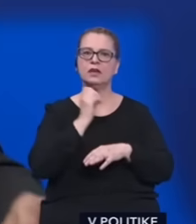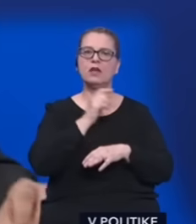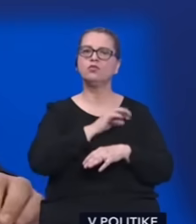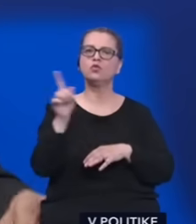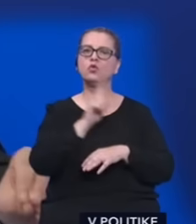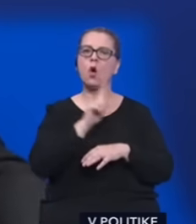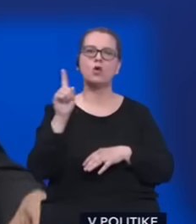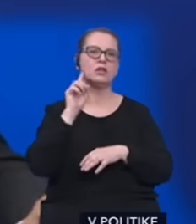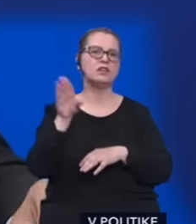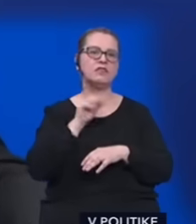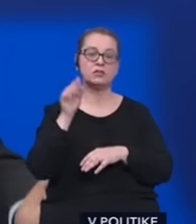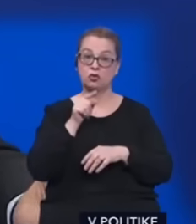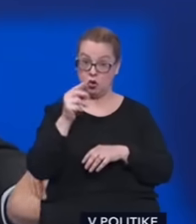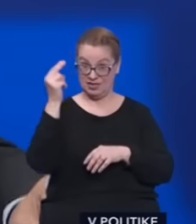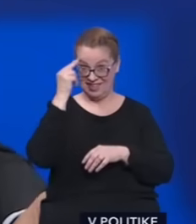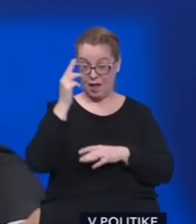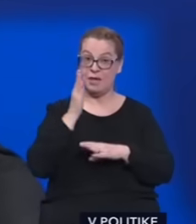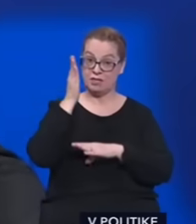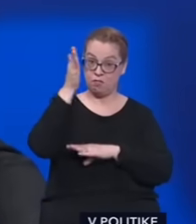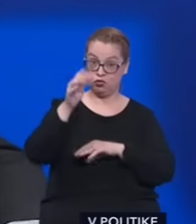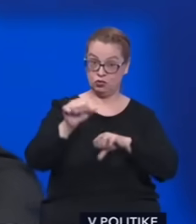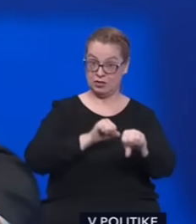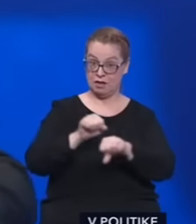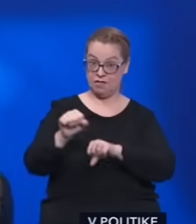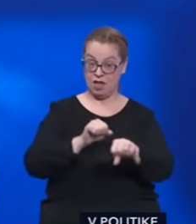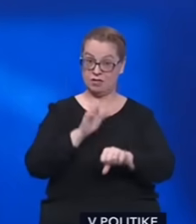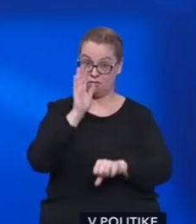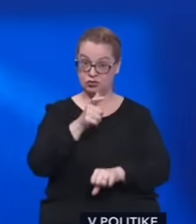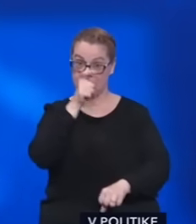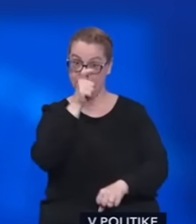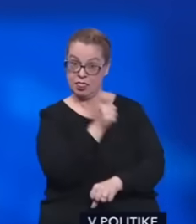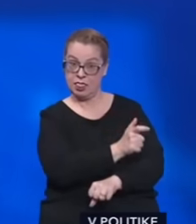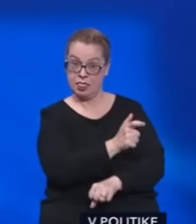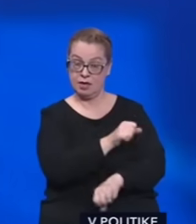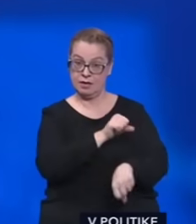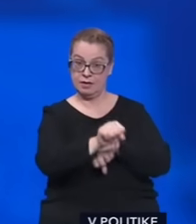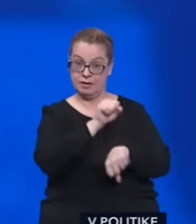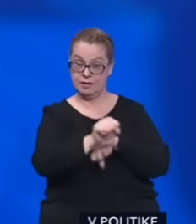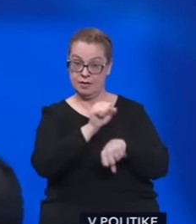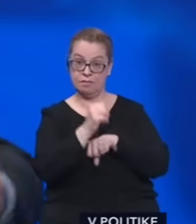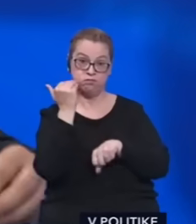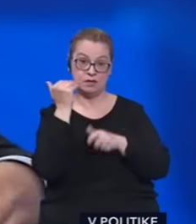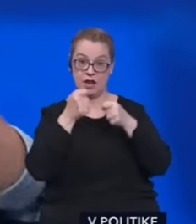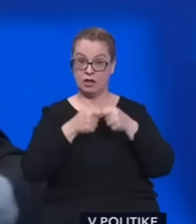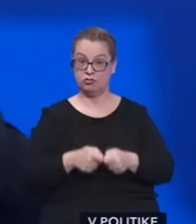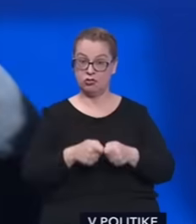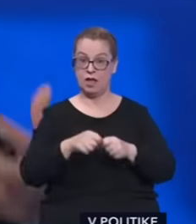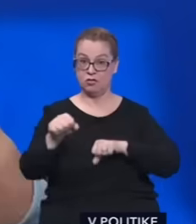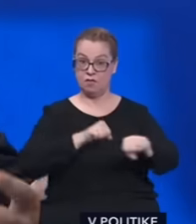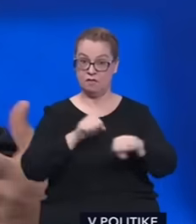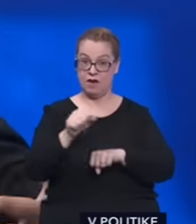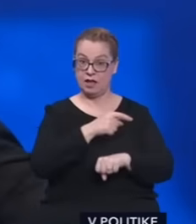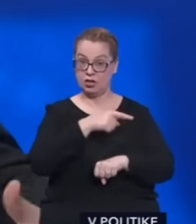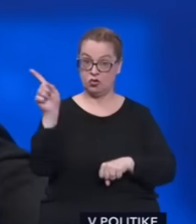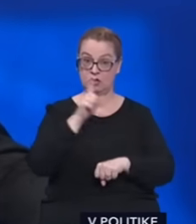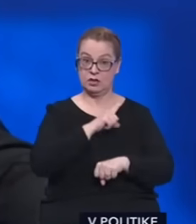No, znamená to, že budúca vláda by mala perzekuovať bývalých členov vlády a chodiť na výsluchy,